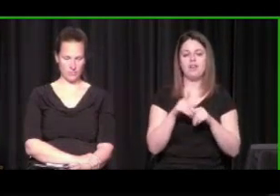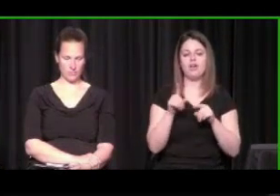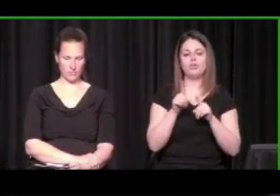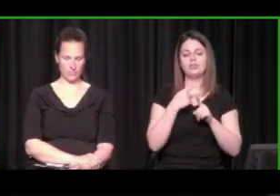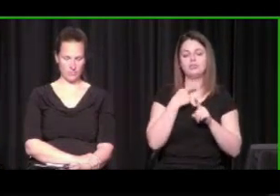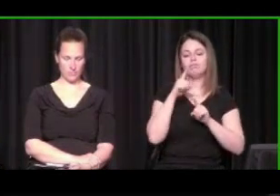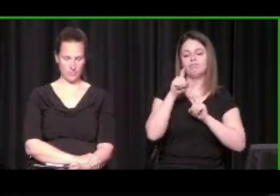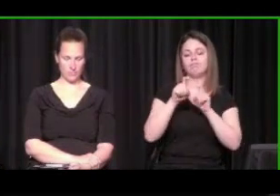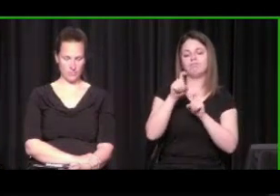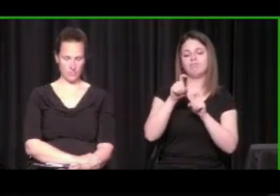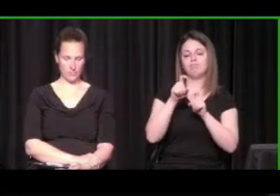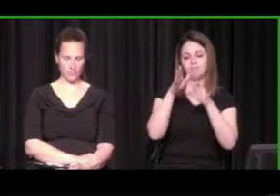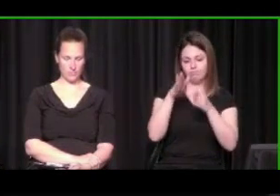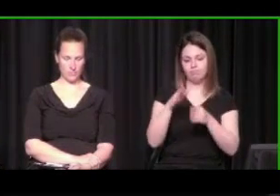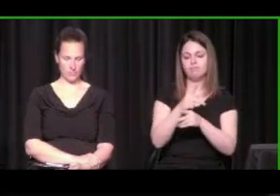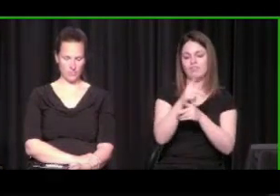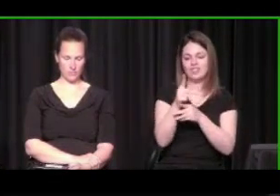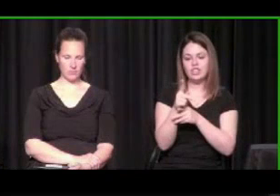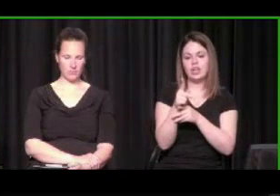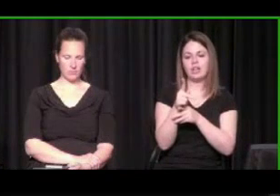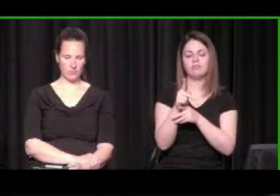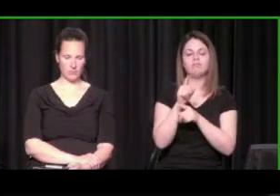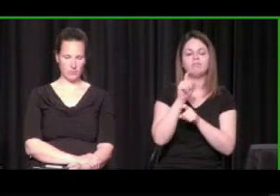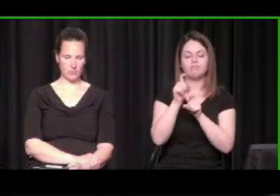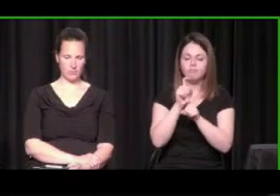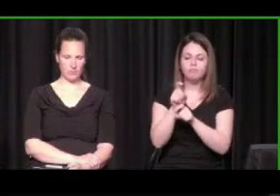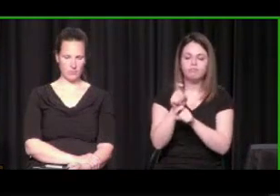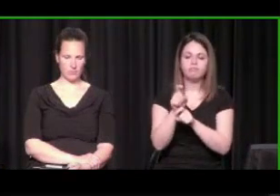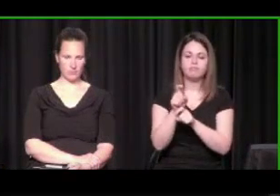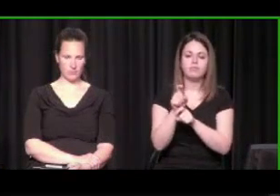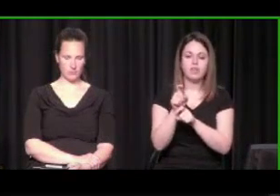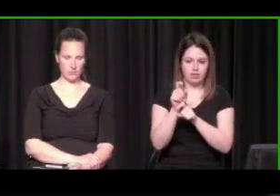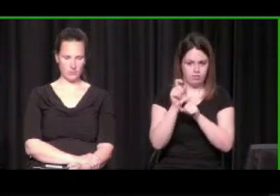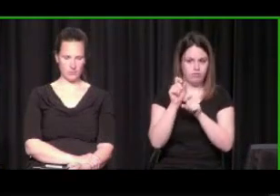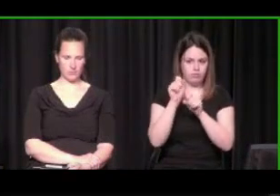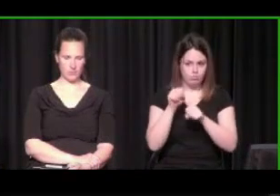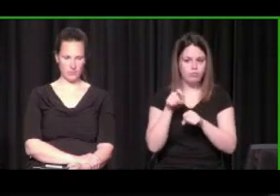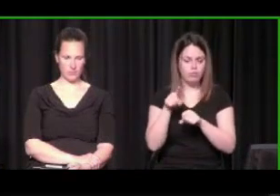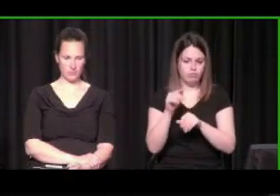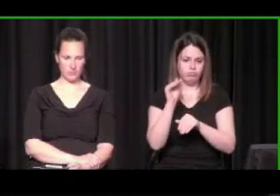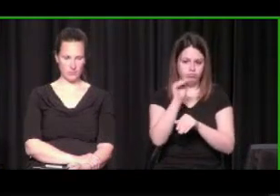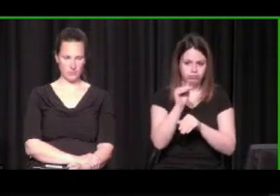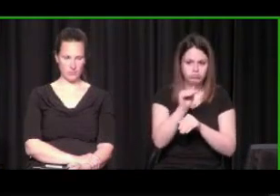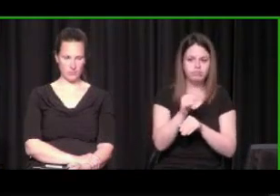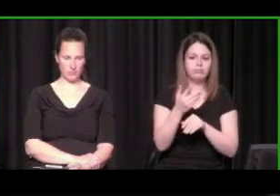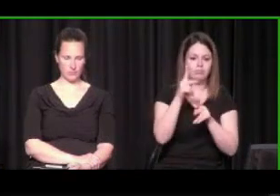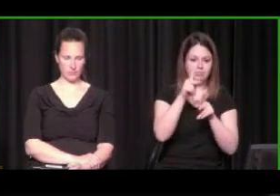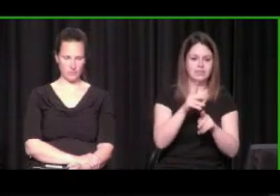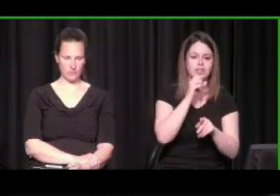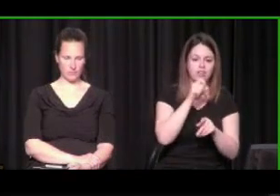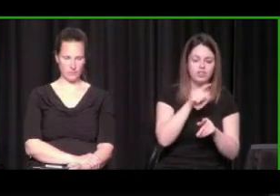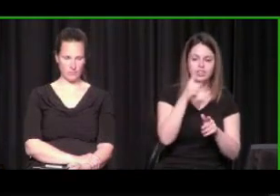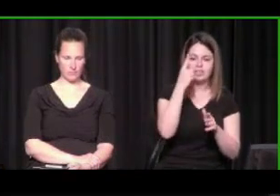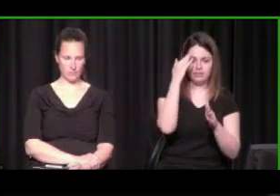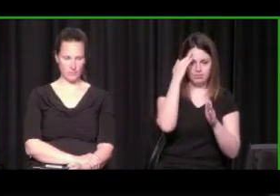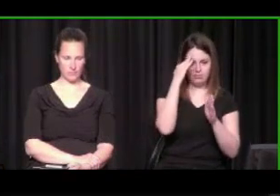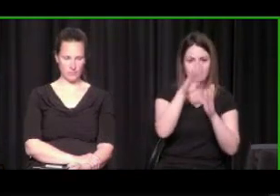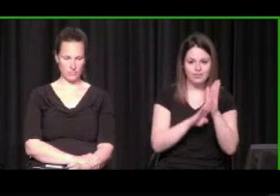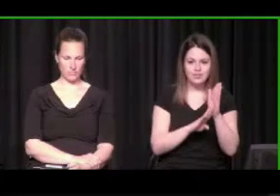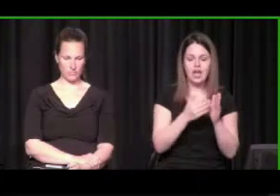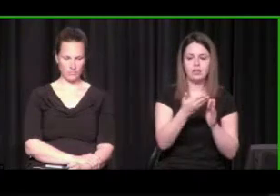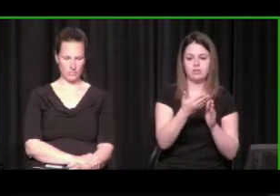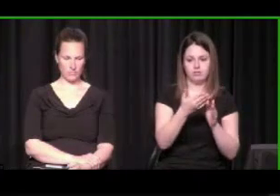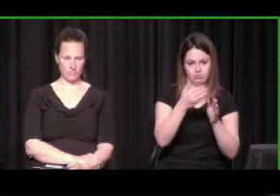questionne les professionnels qui les accompagnent sur la pertinence de solliciter les personnes âgées qui présentent une déficience intellectuelle quant à ce type de